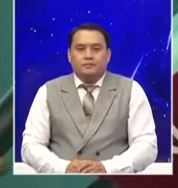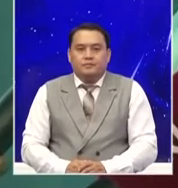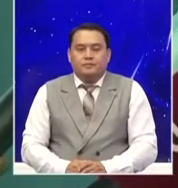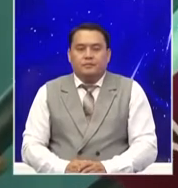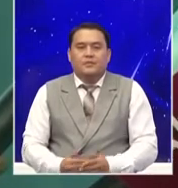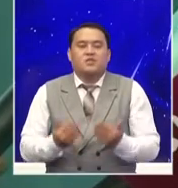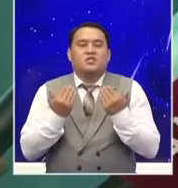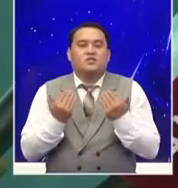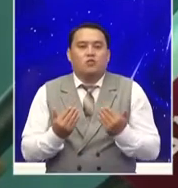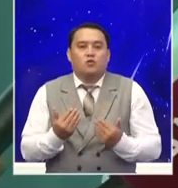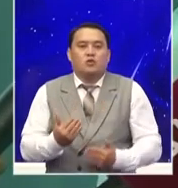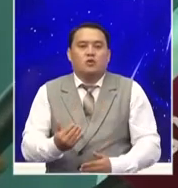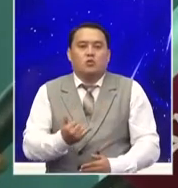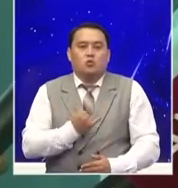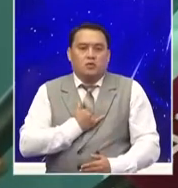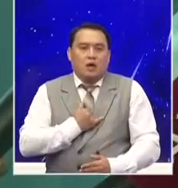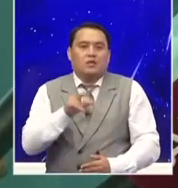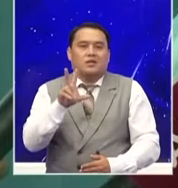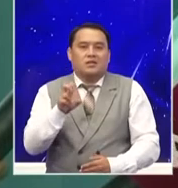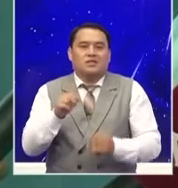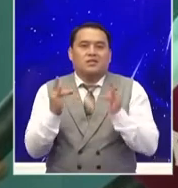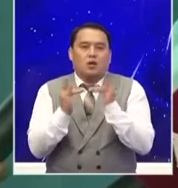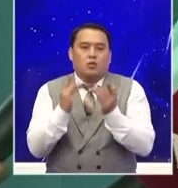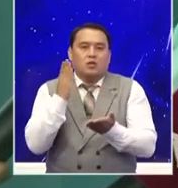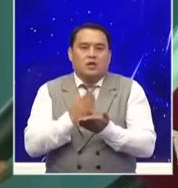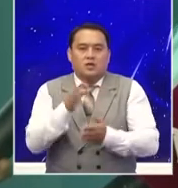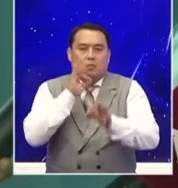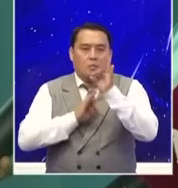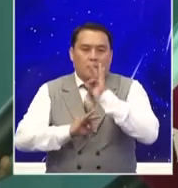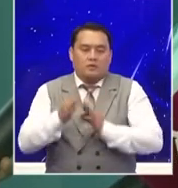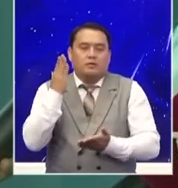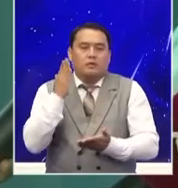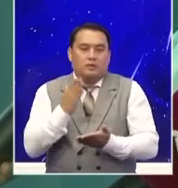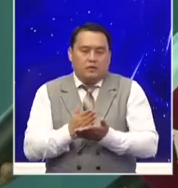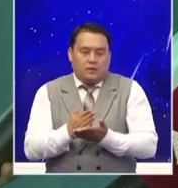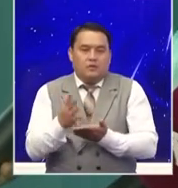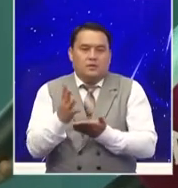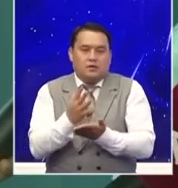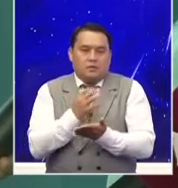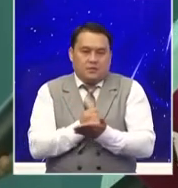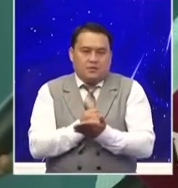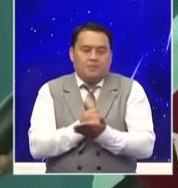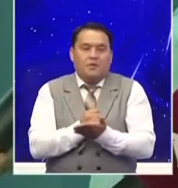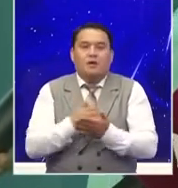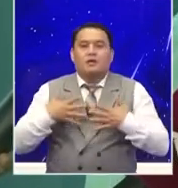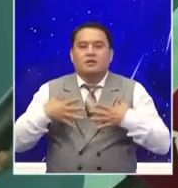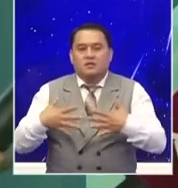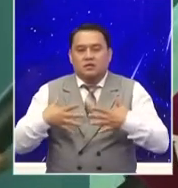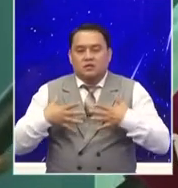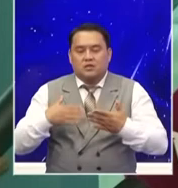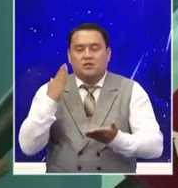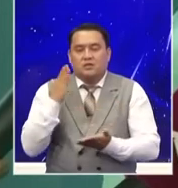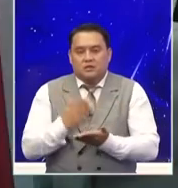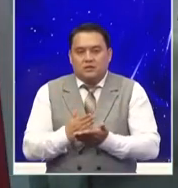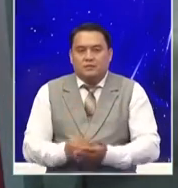На сегодняшний день в Капшагайской больнице 300 койко-мест. Лекарства и ПЦР-тесты имеются в достаточном количестве. Кислородных концентраторов тоже